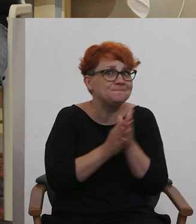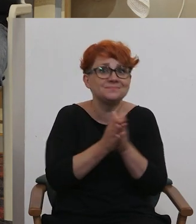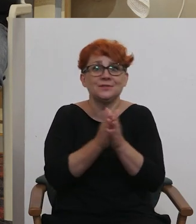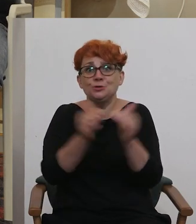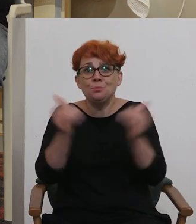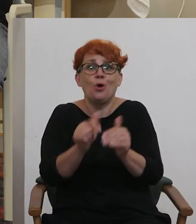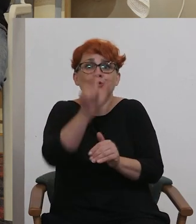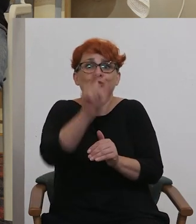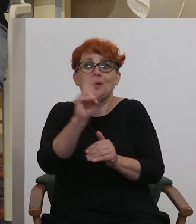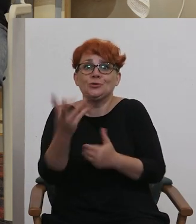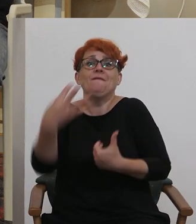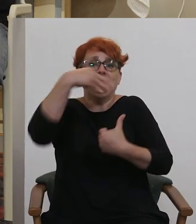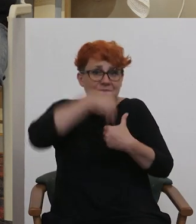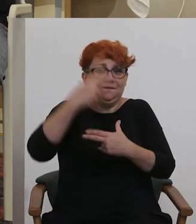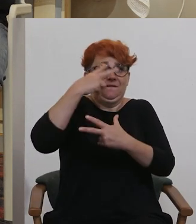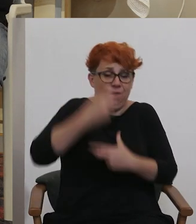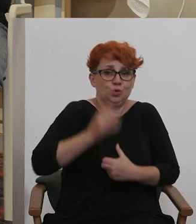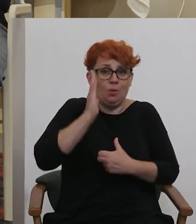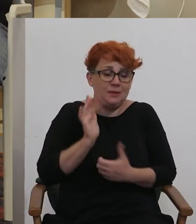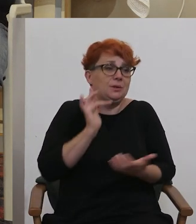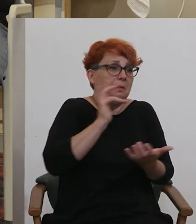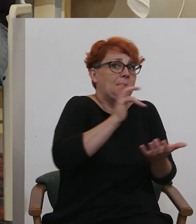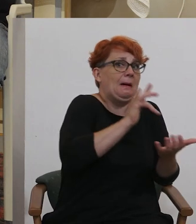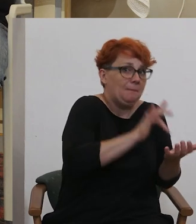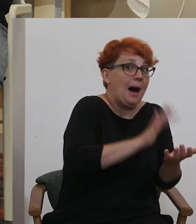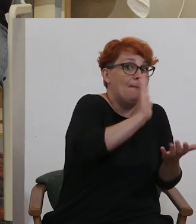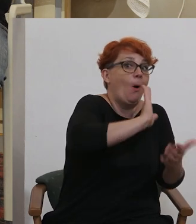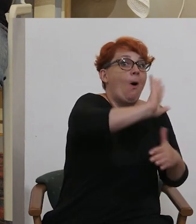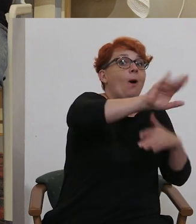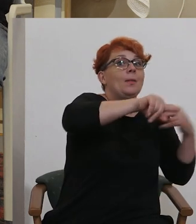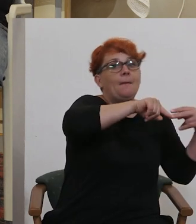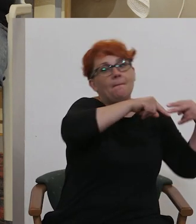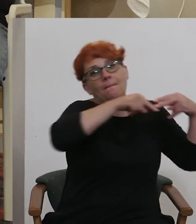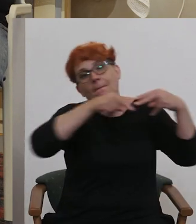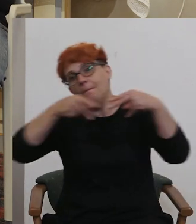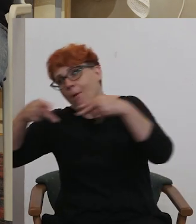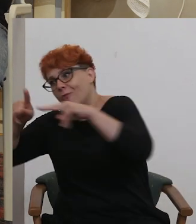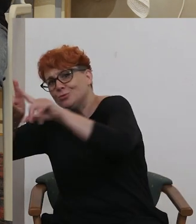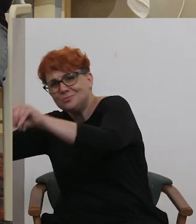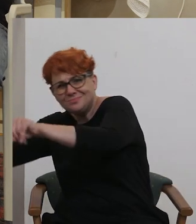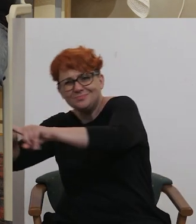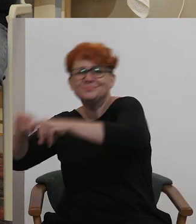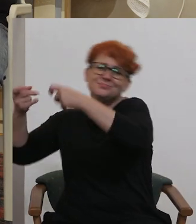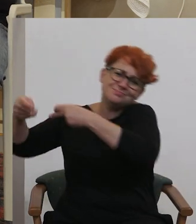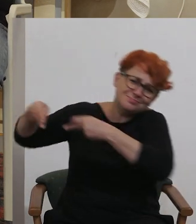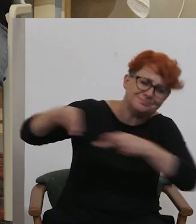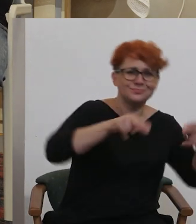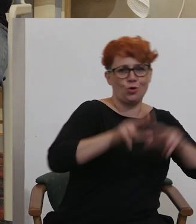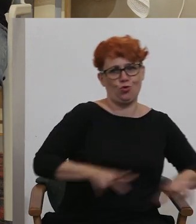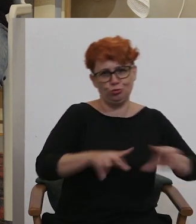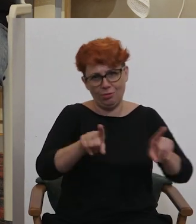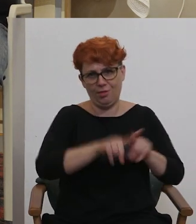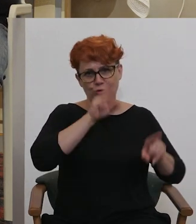tenże bohater, który zdecydował się na służbę wojskową, czy został do tego wojska powołany, kiedyś